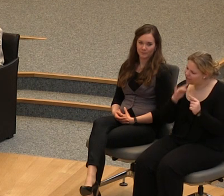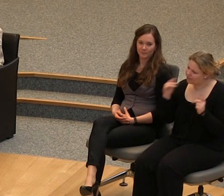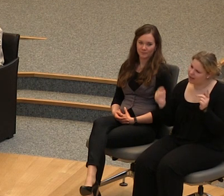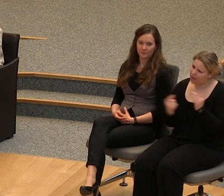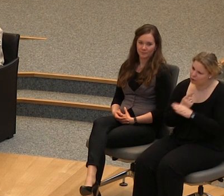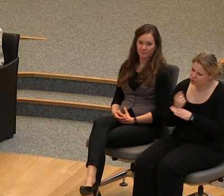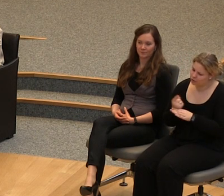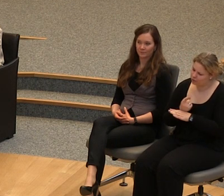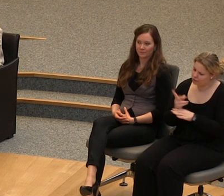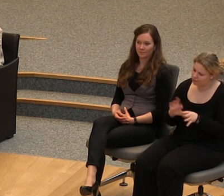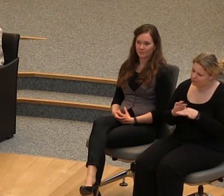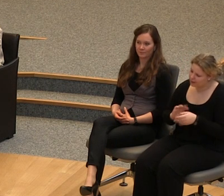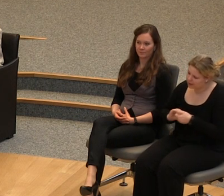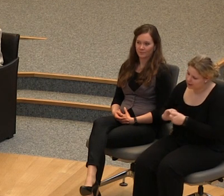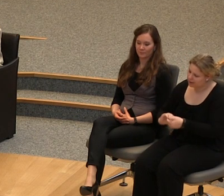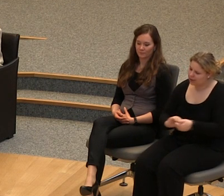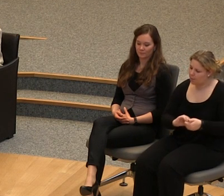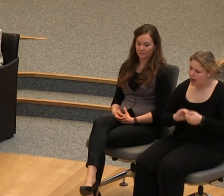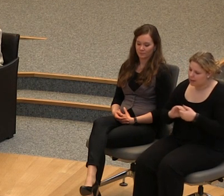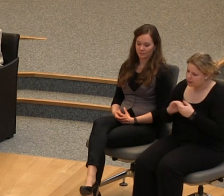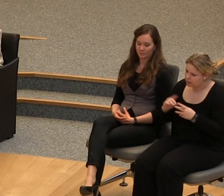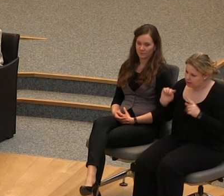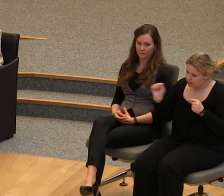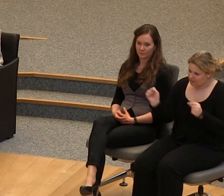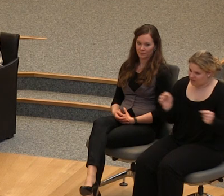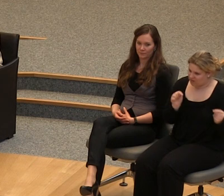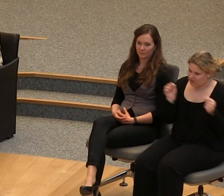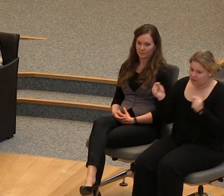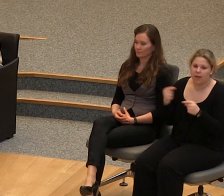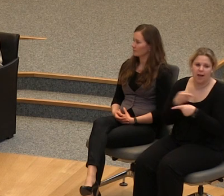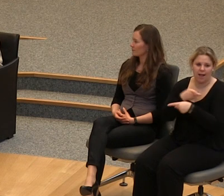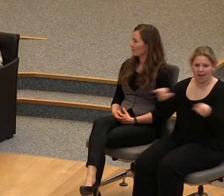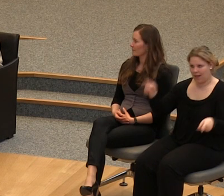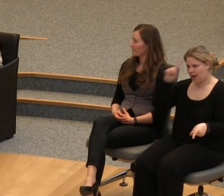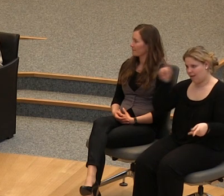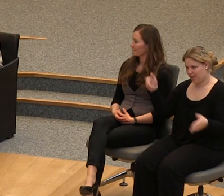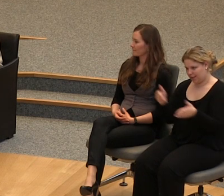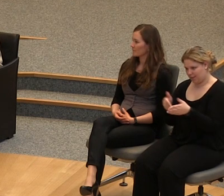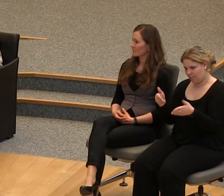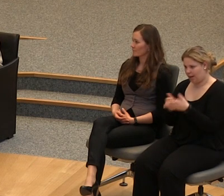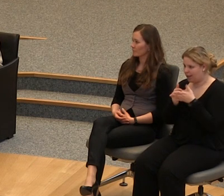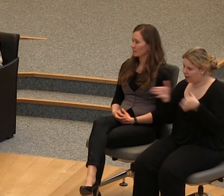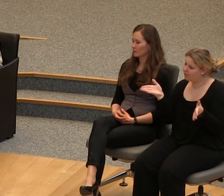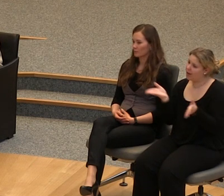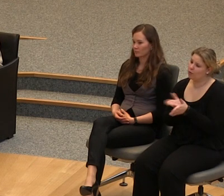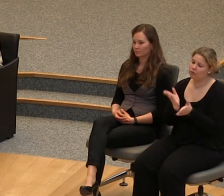zum Thema miteinander verbracht. Wir wissen, Barrierefreiheit ist ein